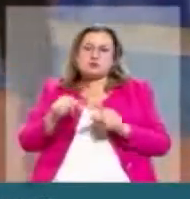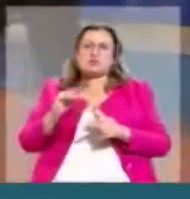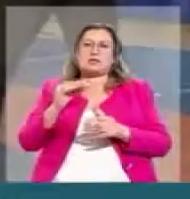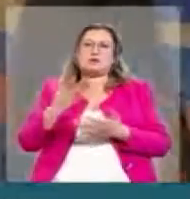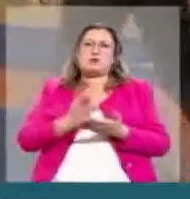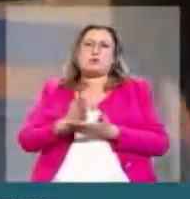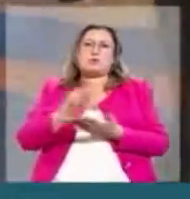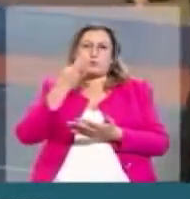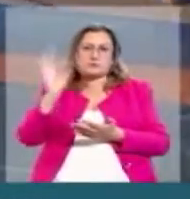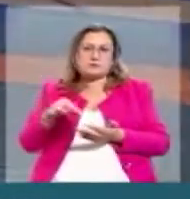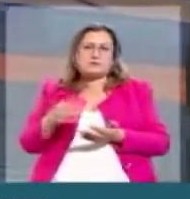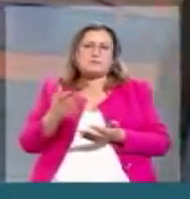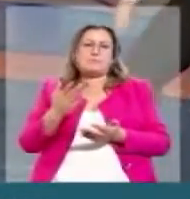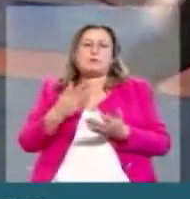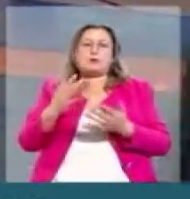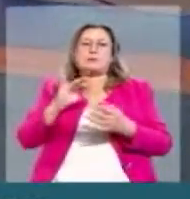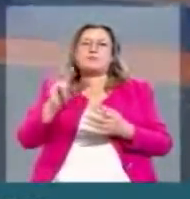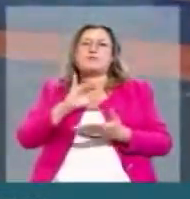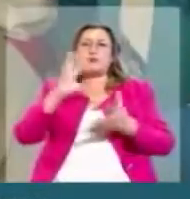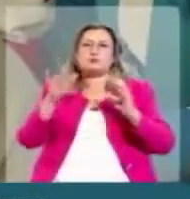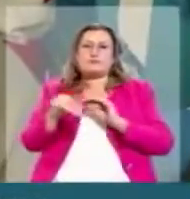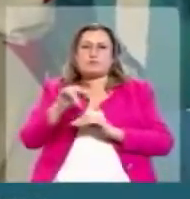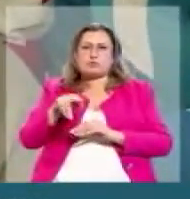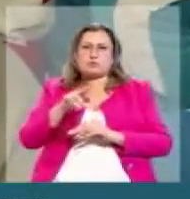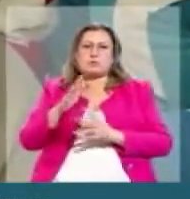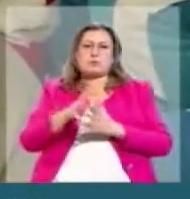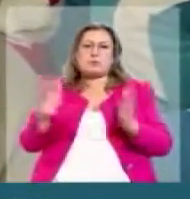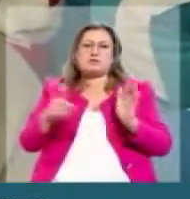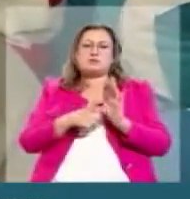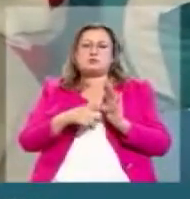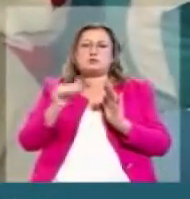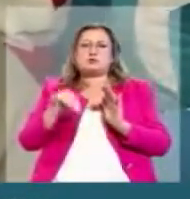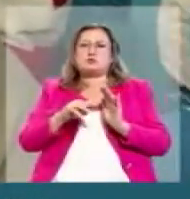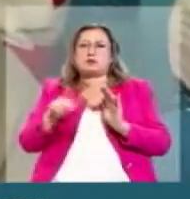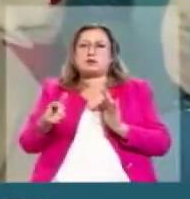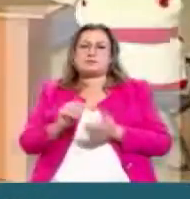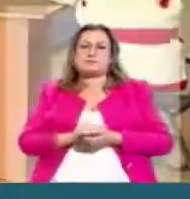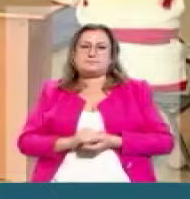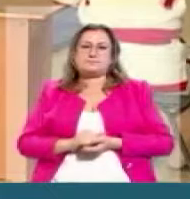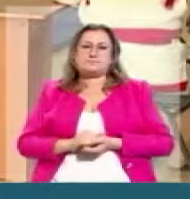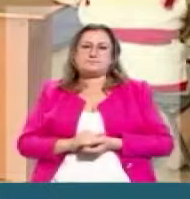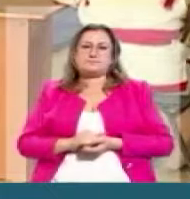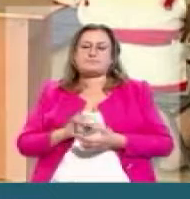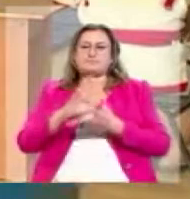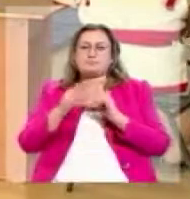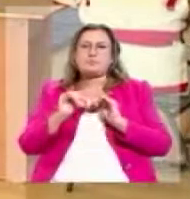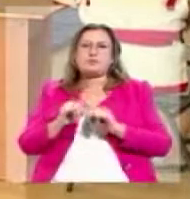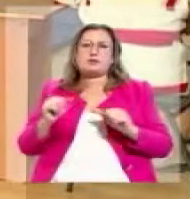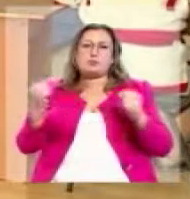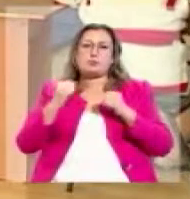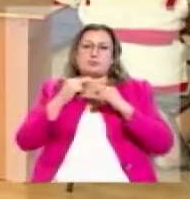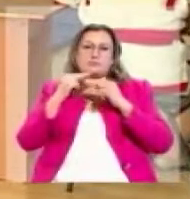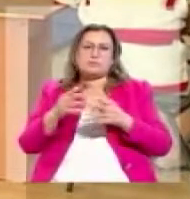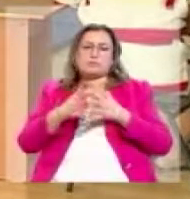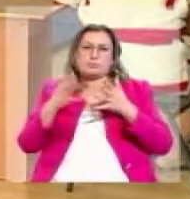уже именитые борцы. Общий призовой фонд соревнований составил более 700 тысяч тенге. В целом развитию спорта